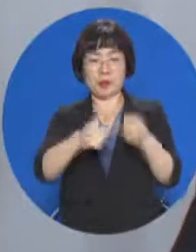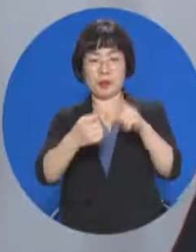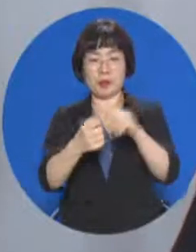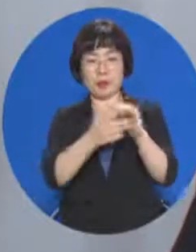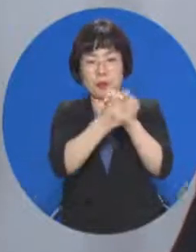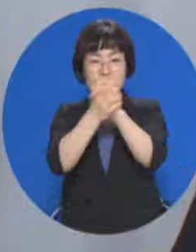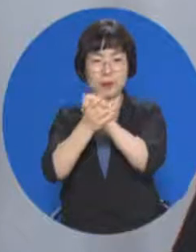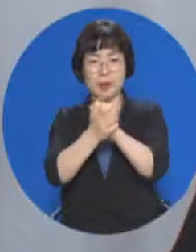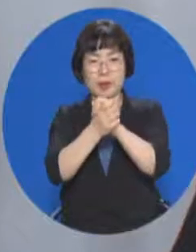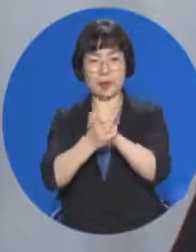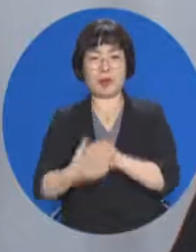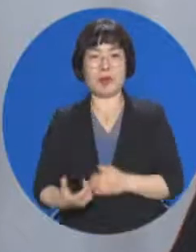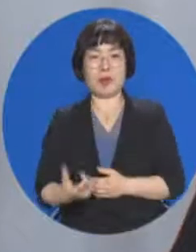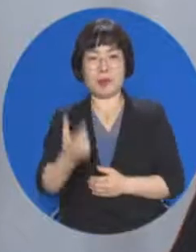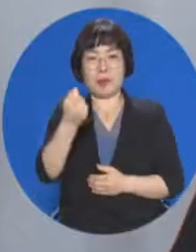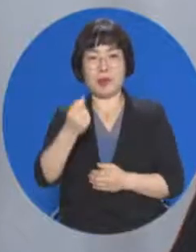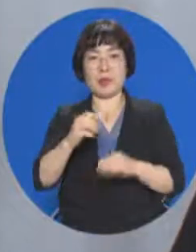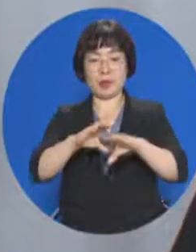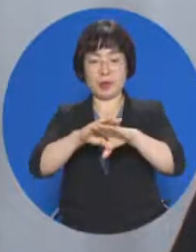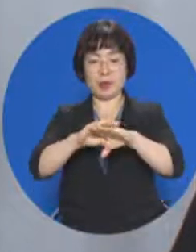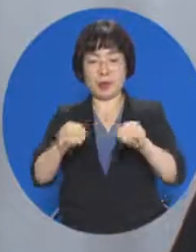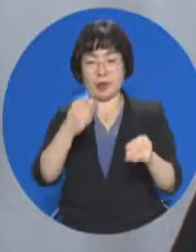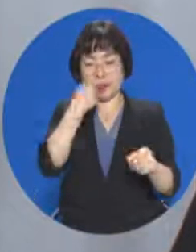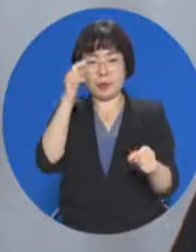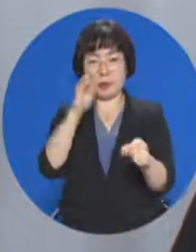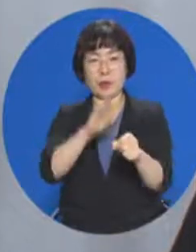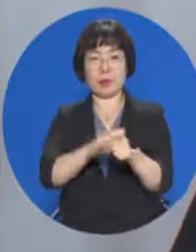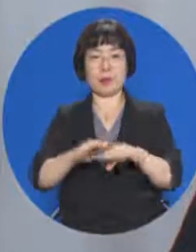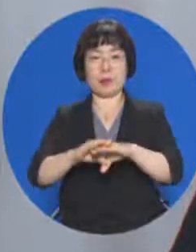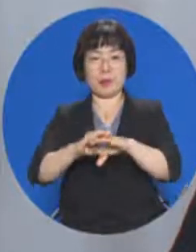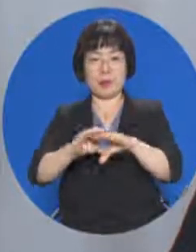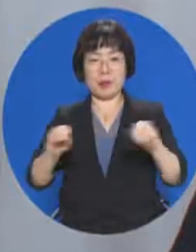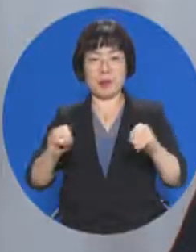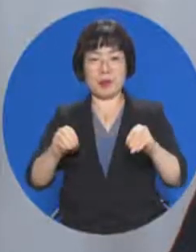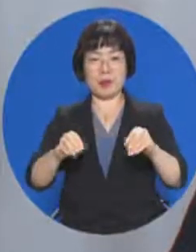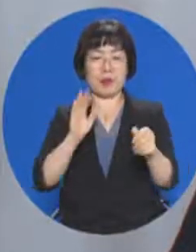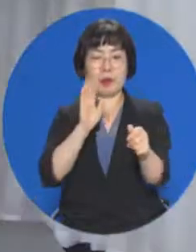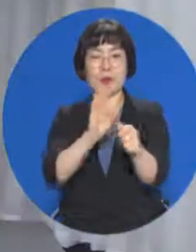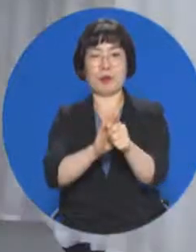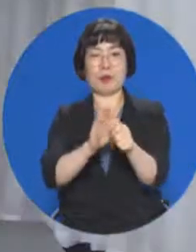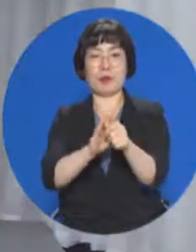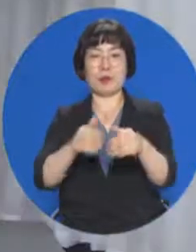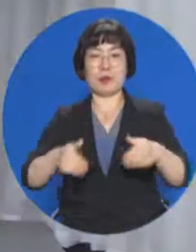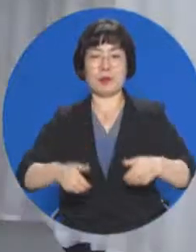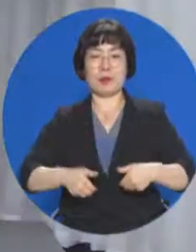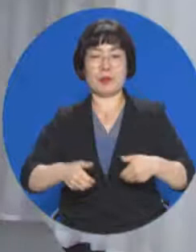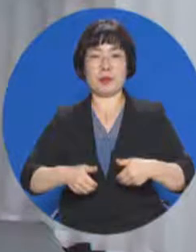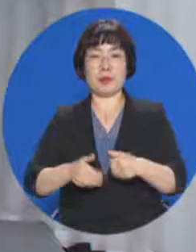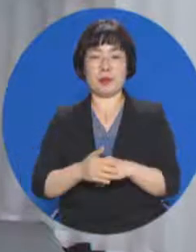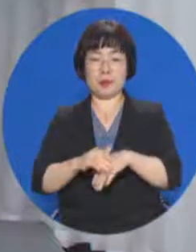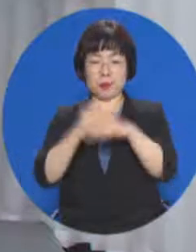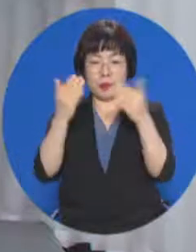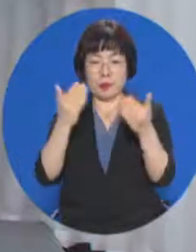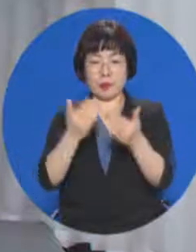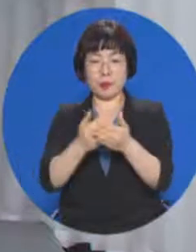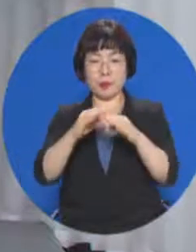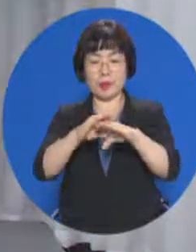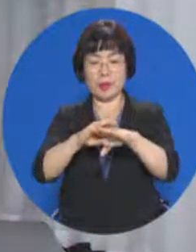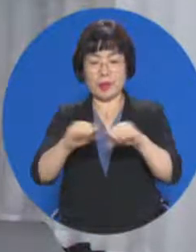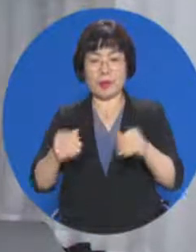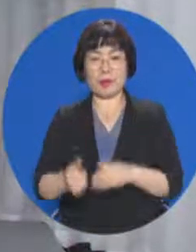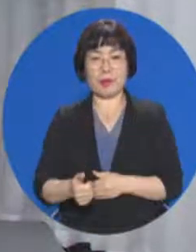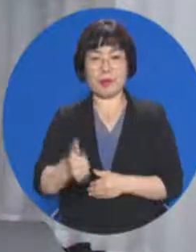탓하고 증언하면 다 그 재판도 이기가지고 해결했는데 서로가 협조해서 빨리